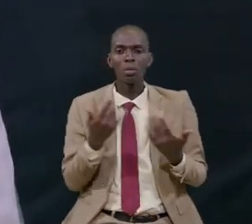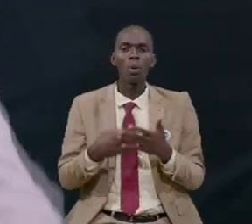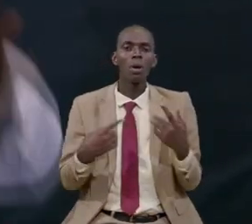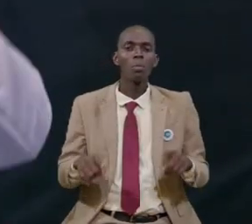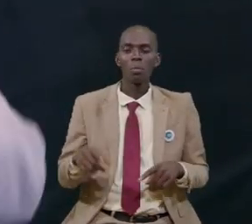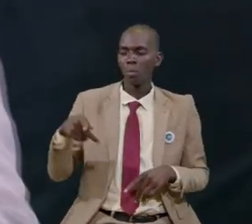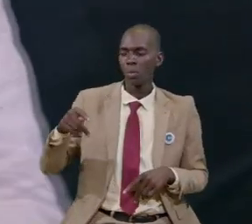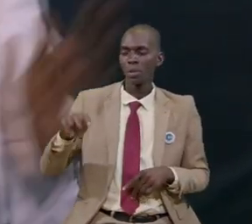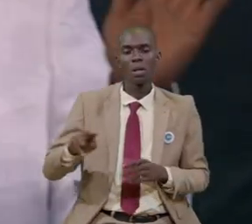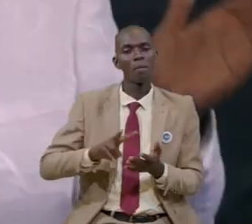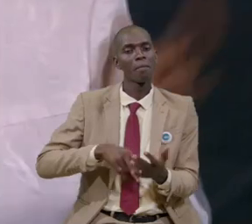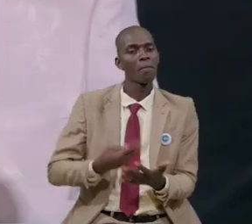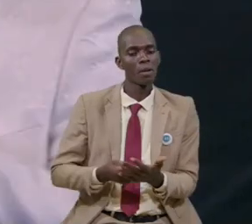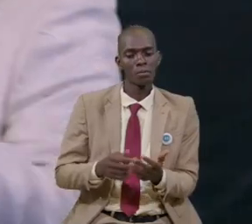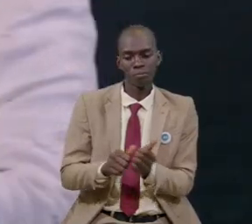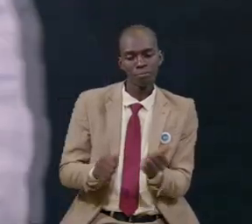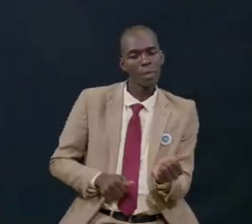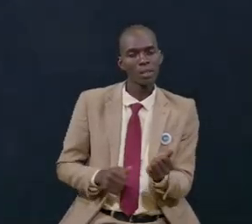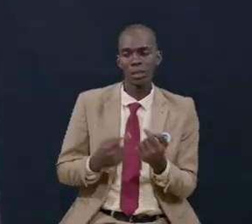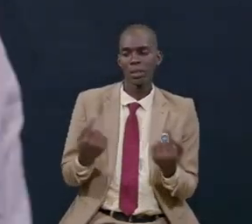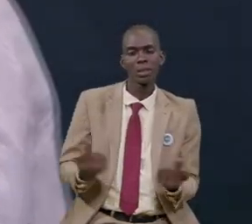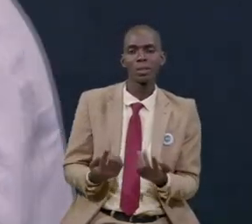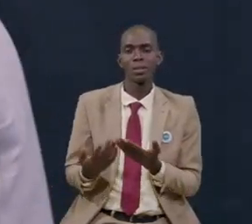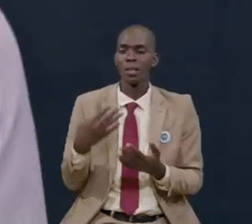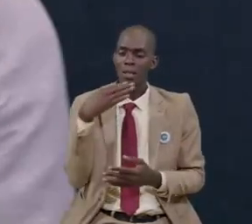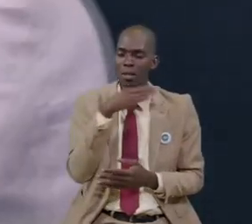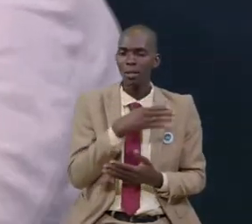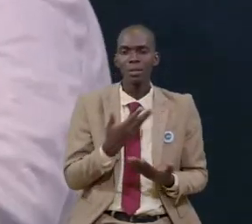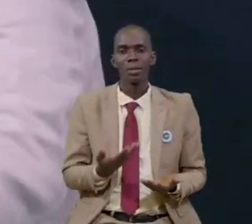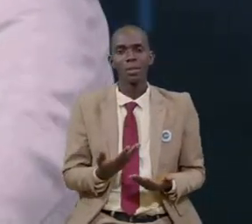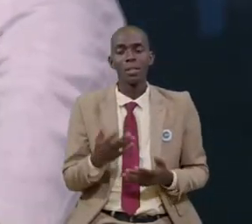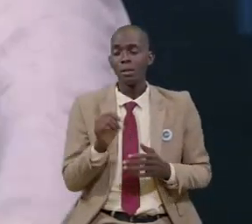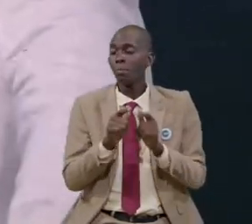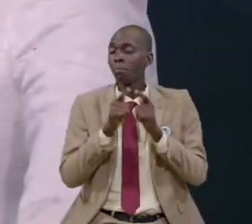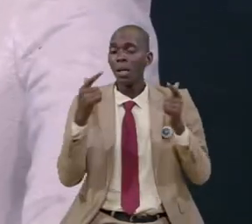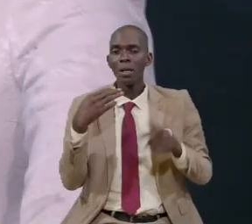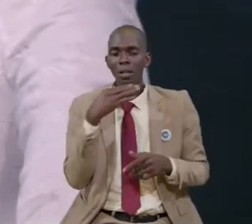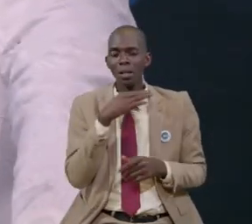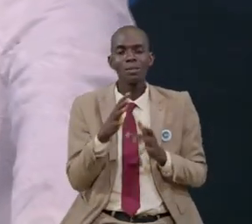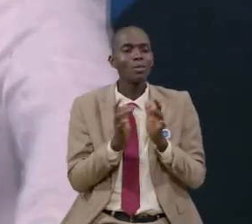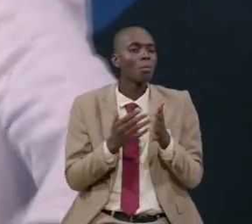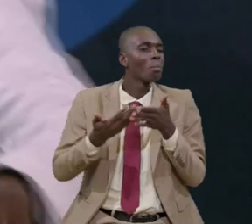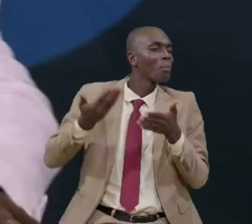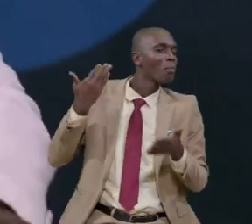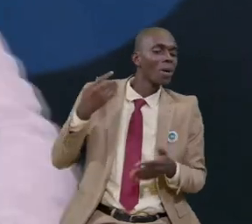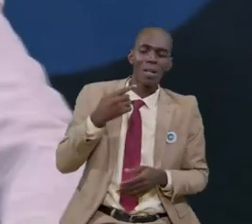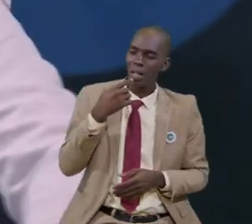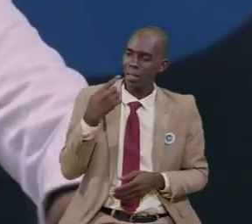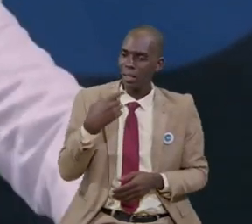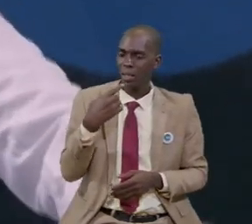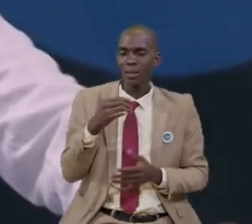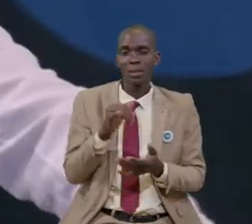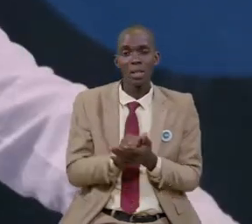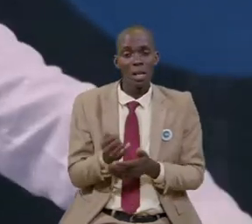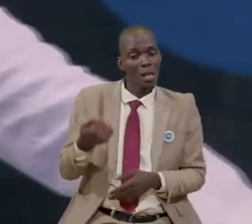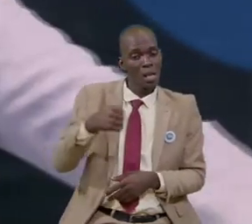chuté. Il était tombé, il a menti, il a fait cela. Jésus avait dit que quiconque me